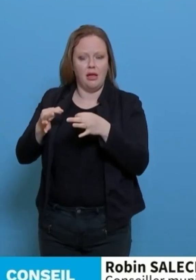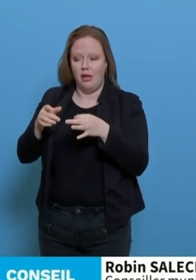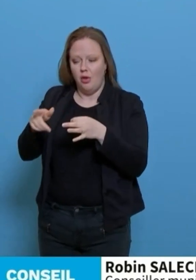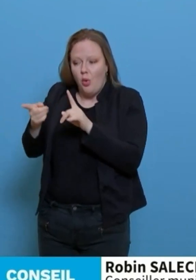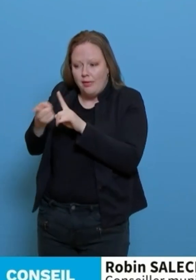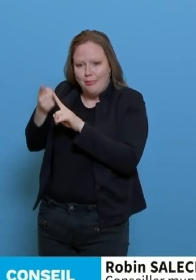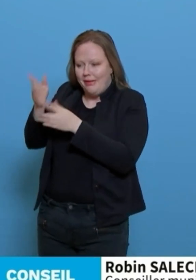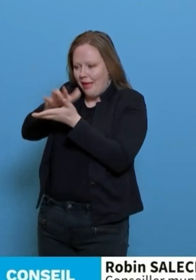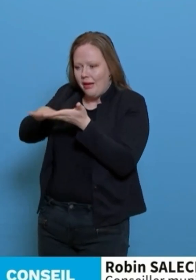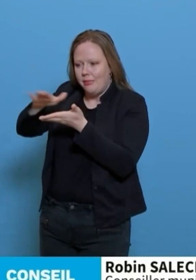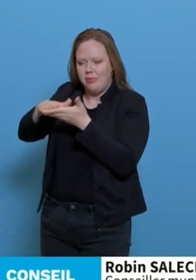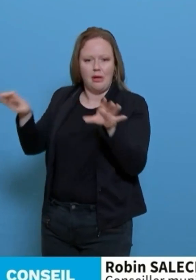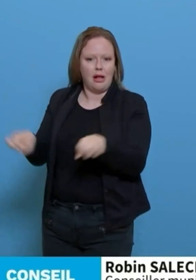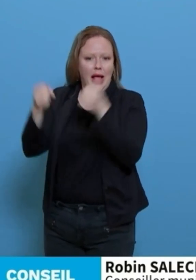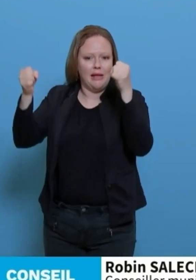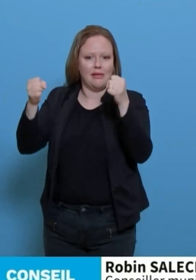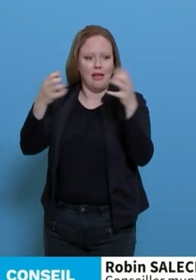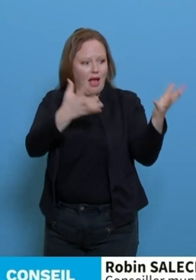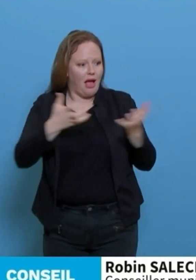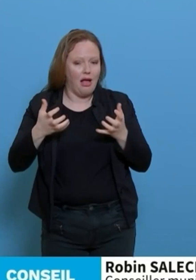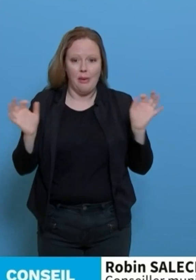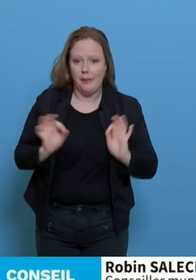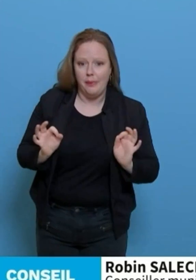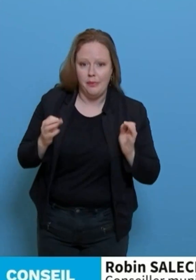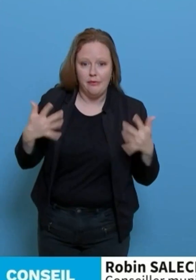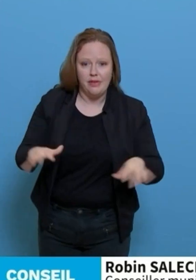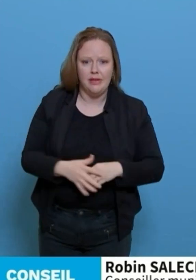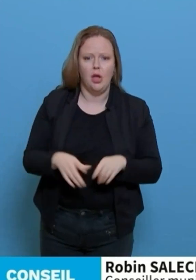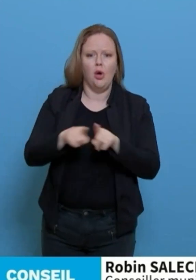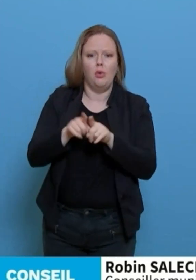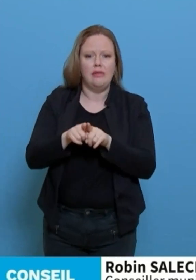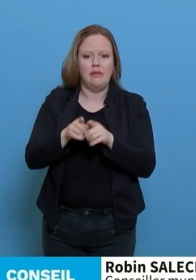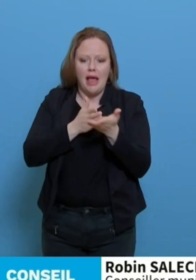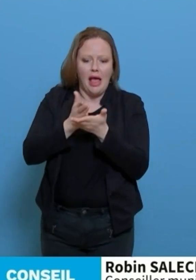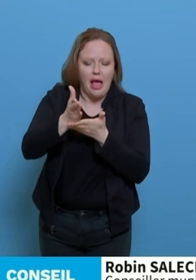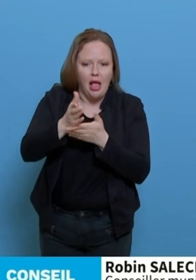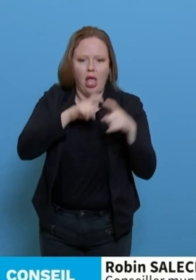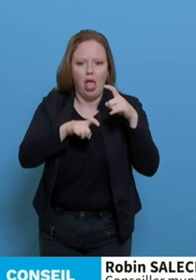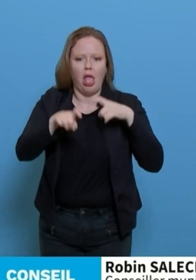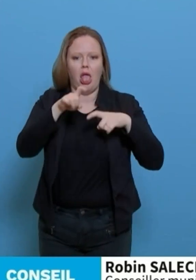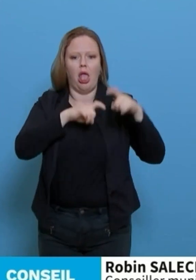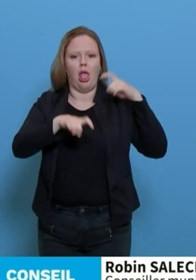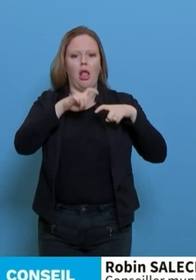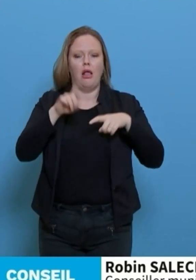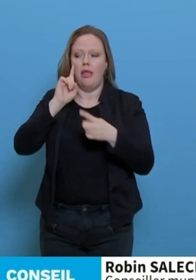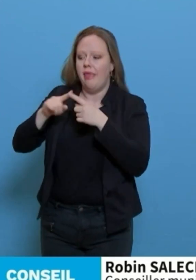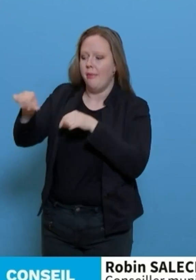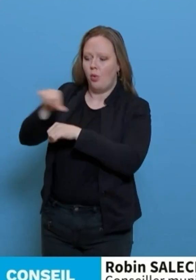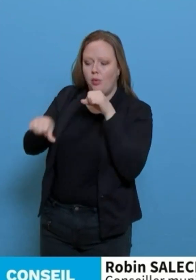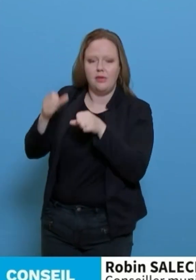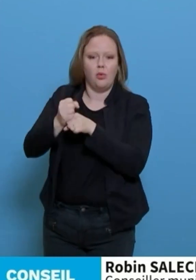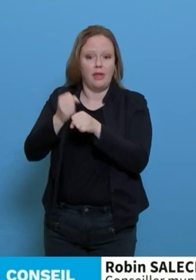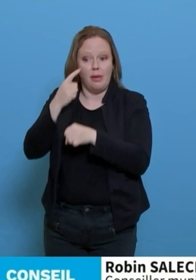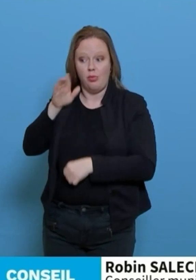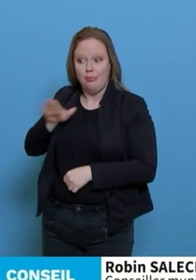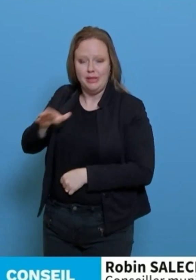spécificité et l'attractivité de la filière. Je pense aux différents retours en arrière concernant certains avantages et conditions de travail des policiers